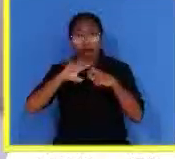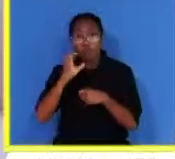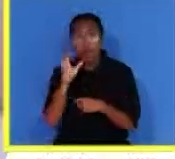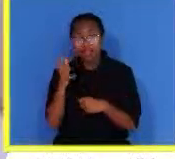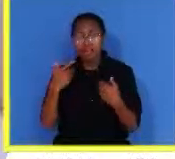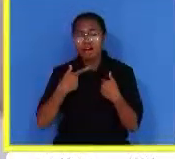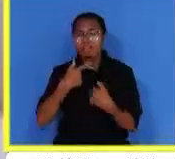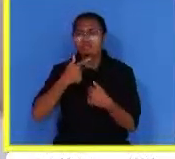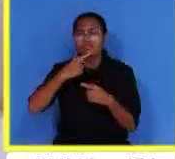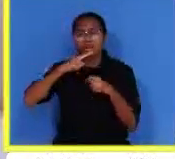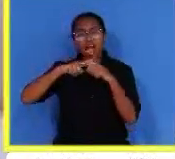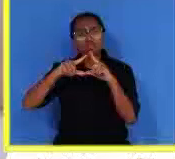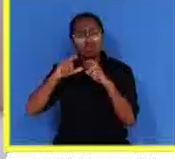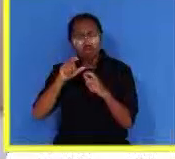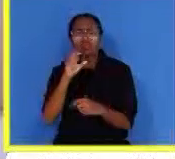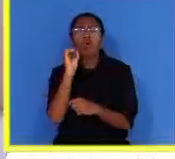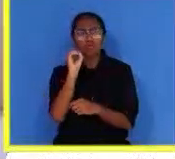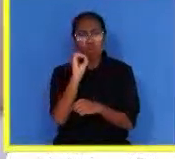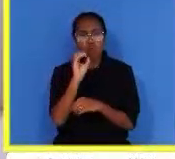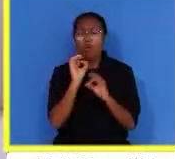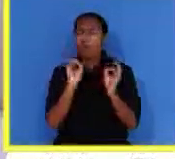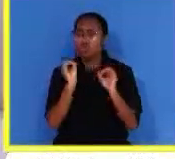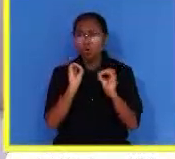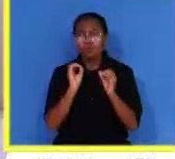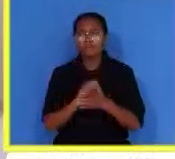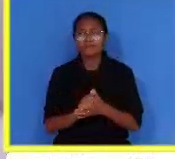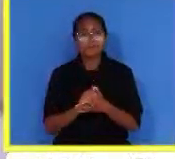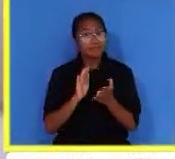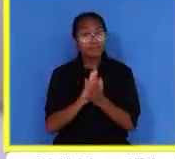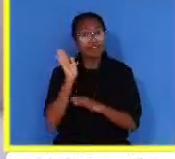kasus penambahannya itu 0. Ya. Kemudian